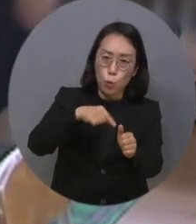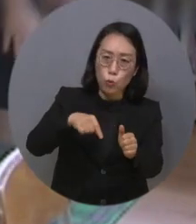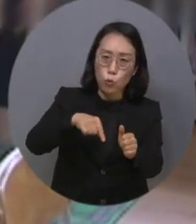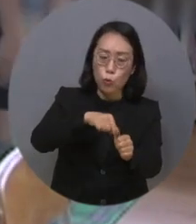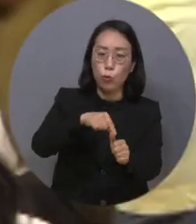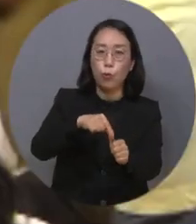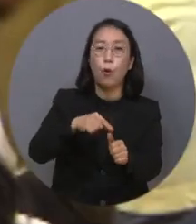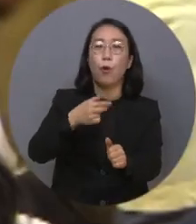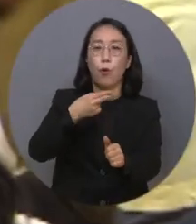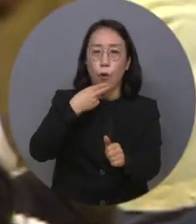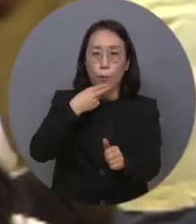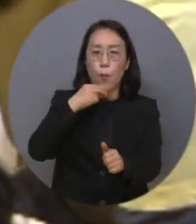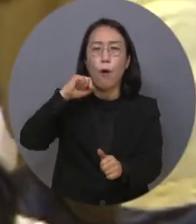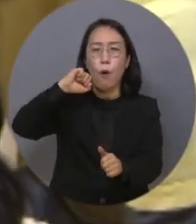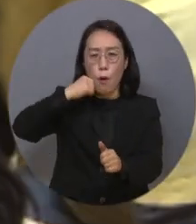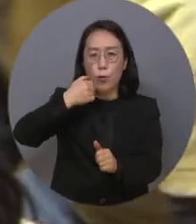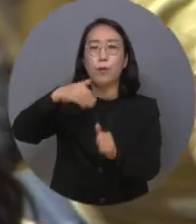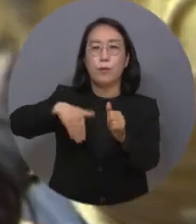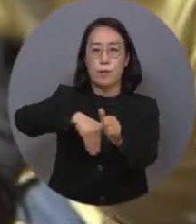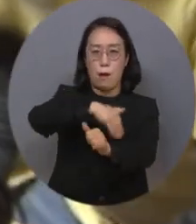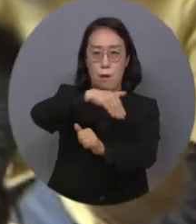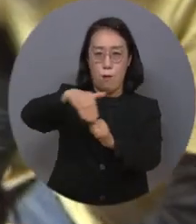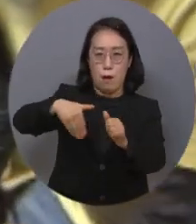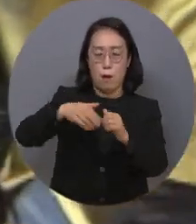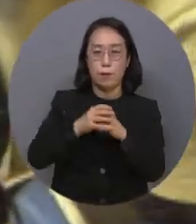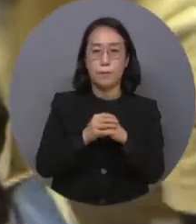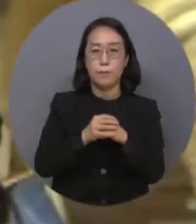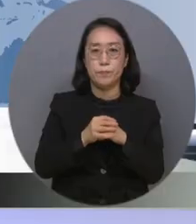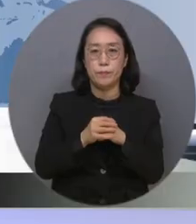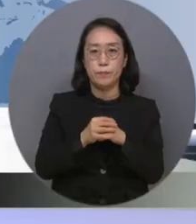받지 못하는 실정이라고 인권위는 지적했습니다.